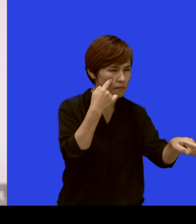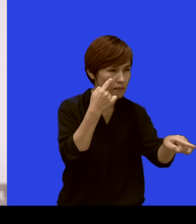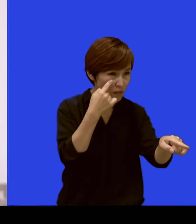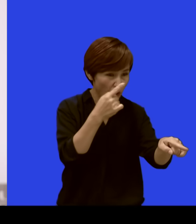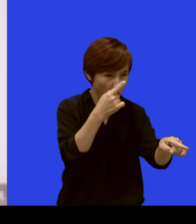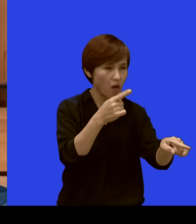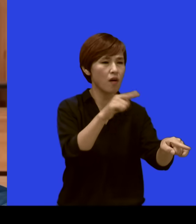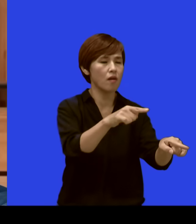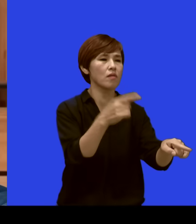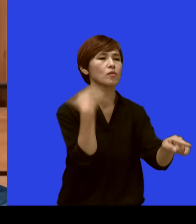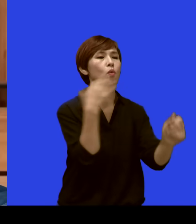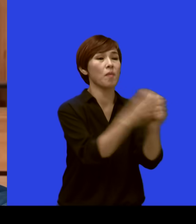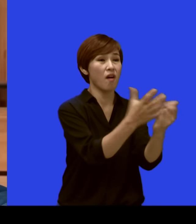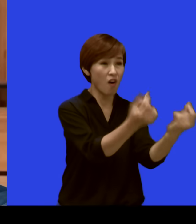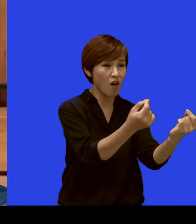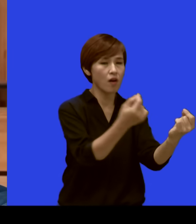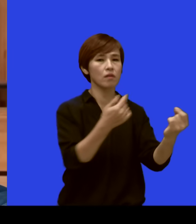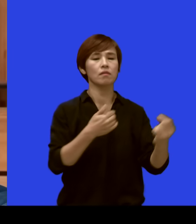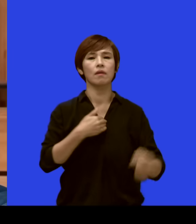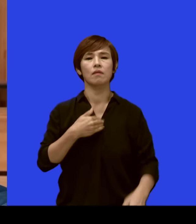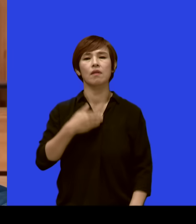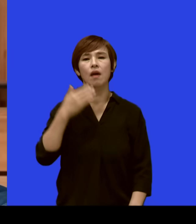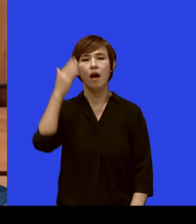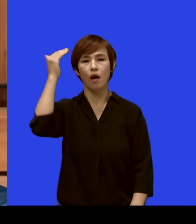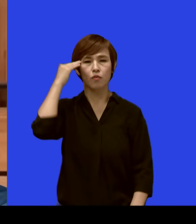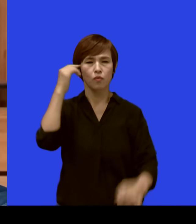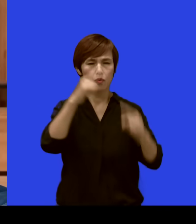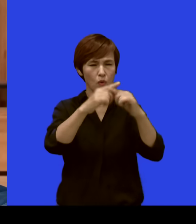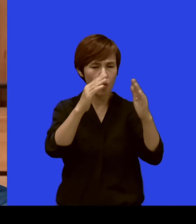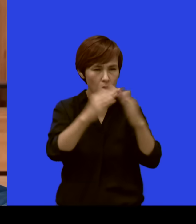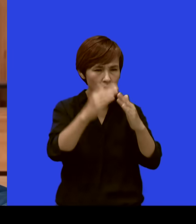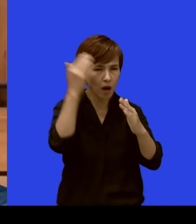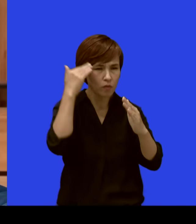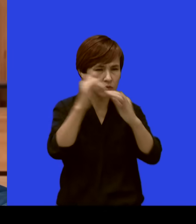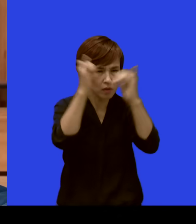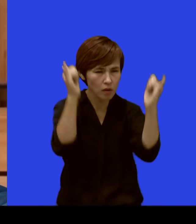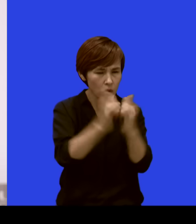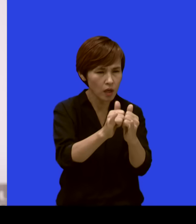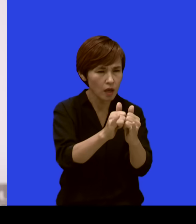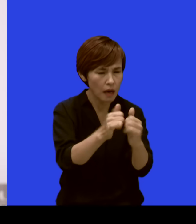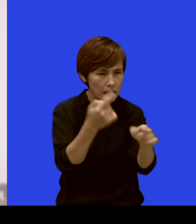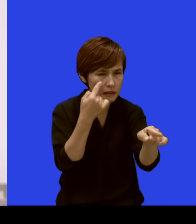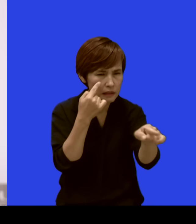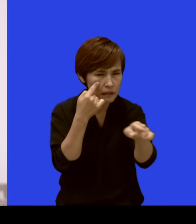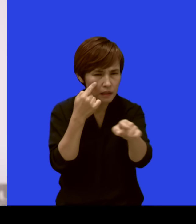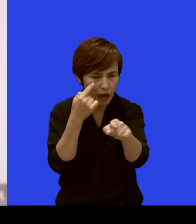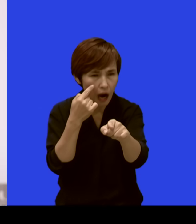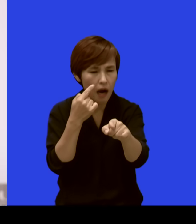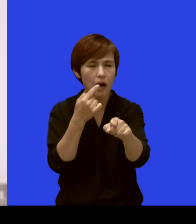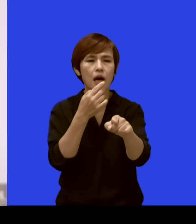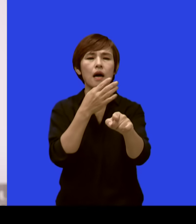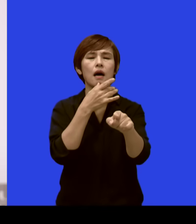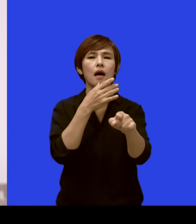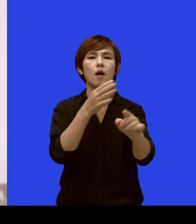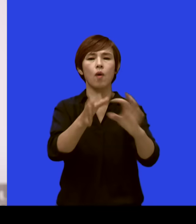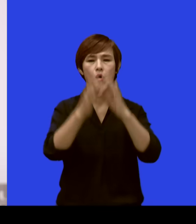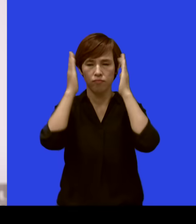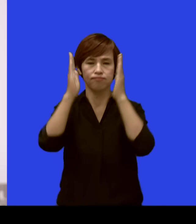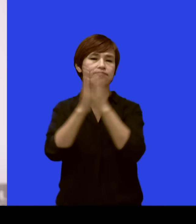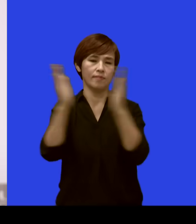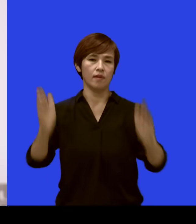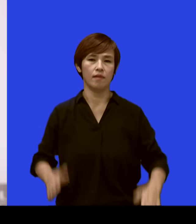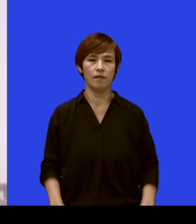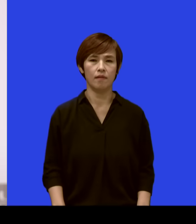한국 사회가 눈에 밟히기 시작했어요. 그래서 제가 그런 공부를 이제 하게 됐고 공부하고 돌아와서 이제 한국